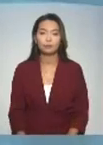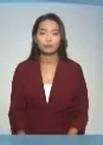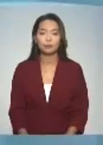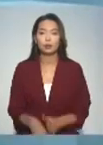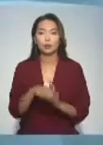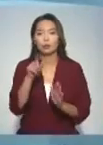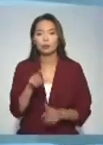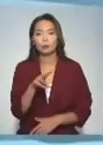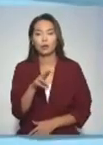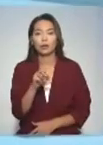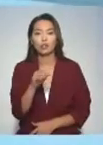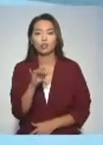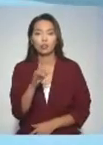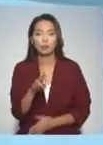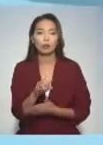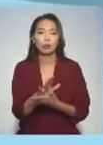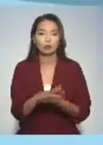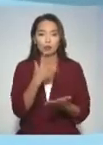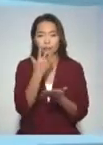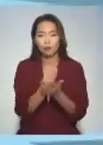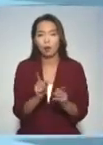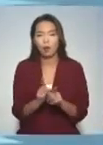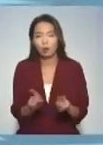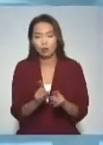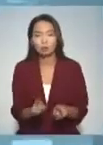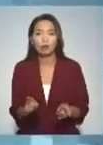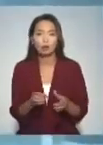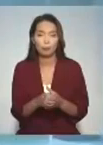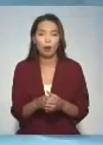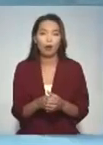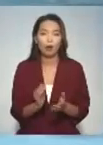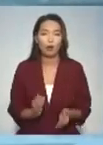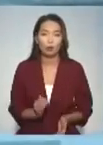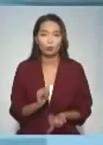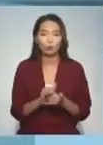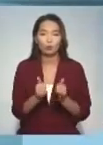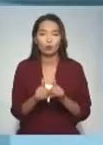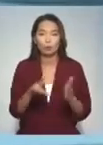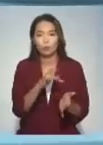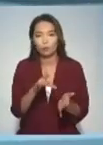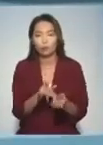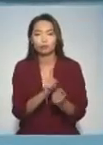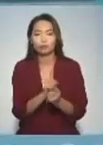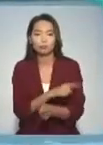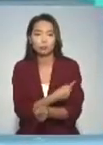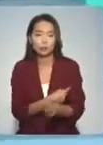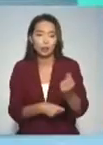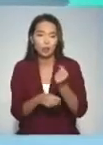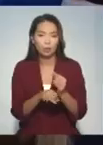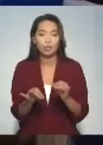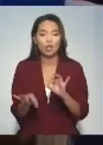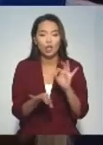Кандидат Мейрам Кожикен продолжает свою агитационную кампанию в Усть-Каменогорске. Он встретился с медицинскими работниками и инженерами